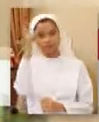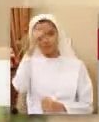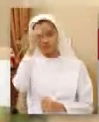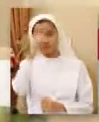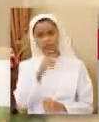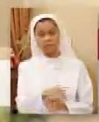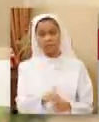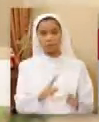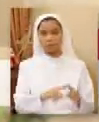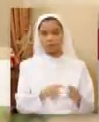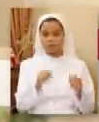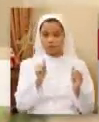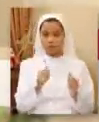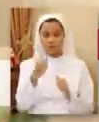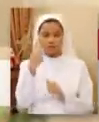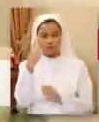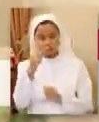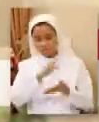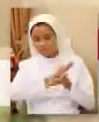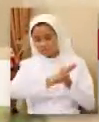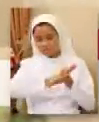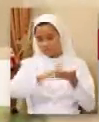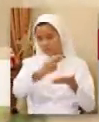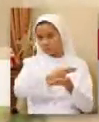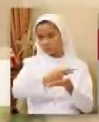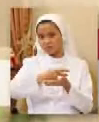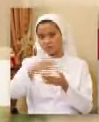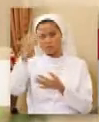ganun, makikita mo pa rin yung innocence sa kanila.